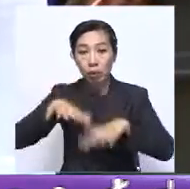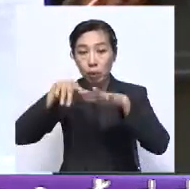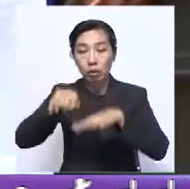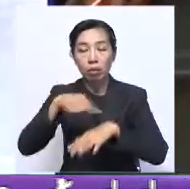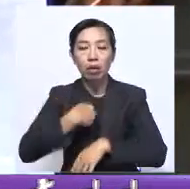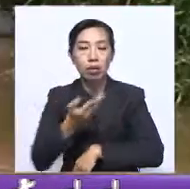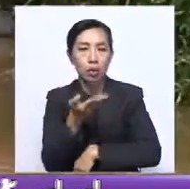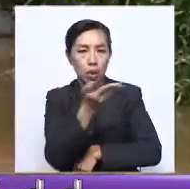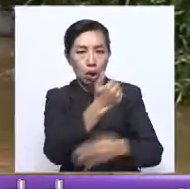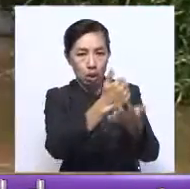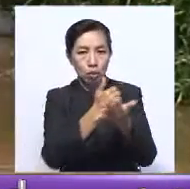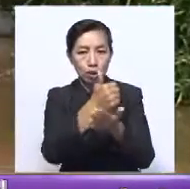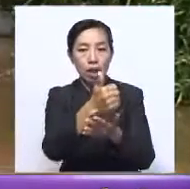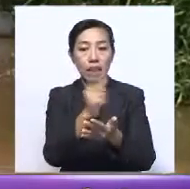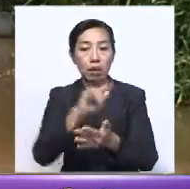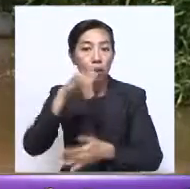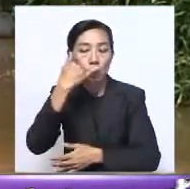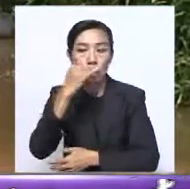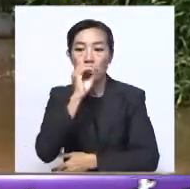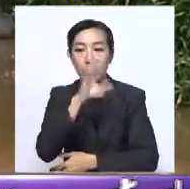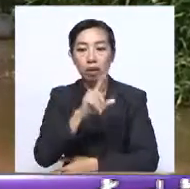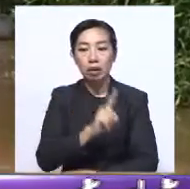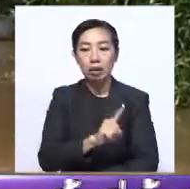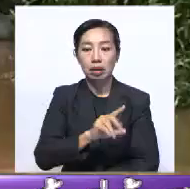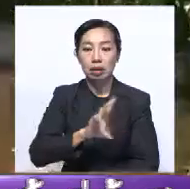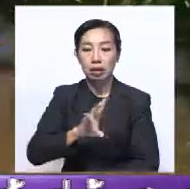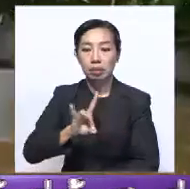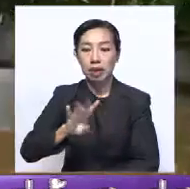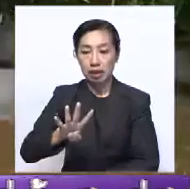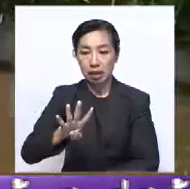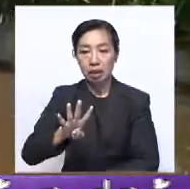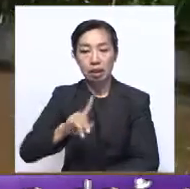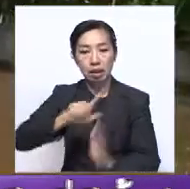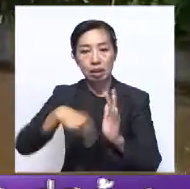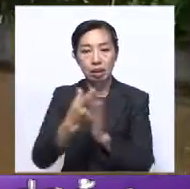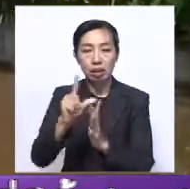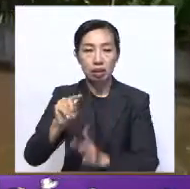ถขอความช่วยเหลือได้ทางสายด่วนนิรภัย1784ตลอด